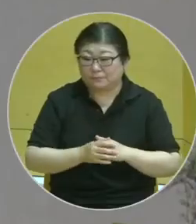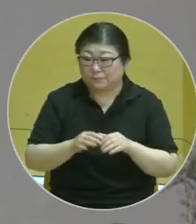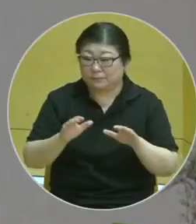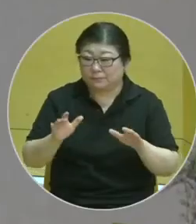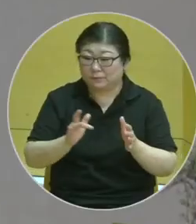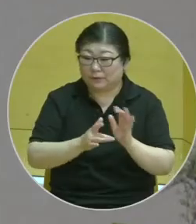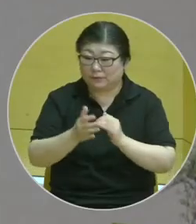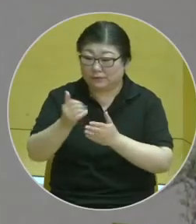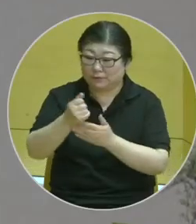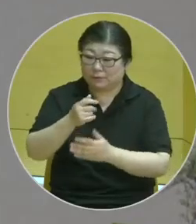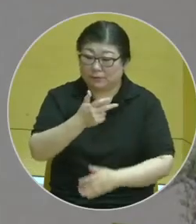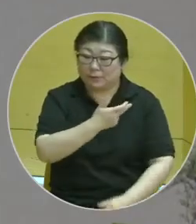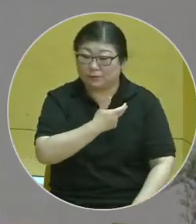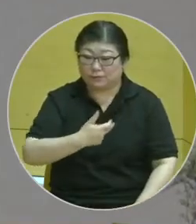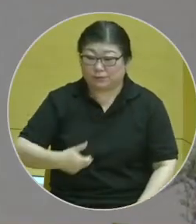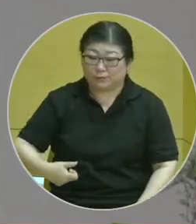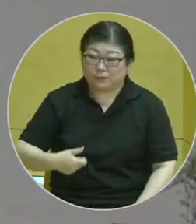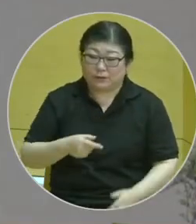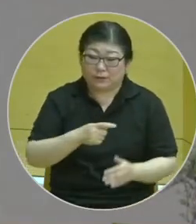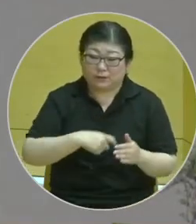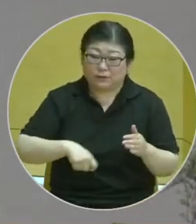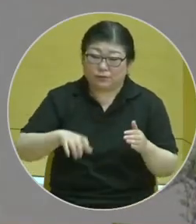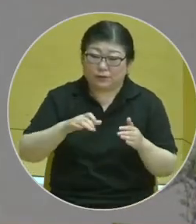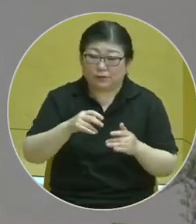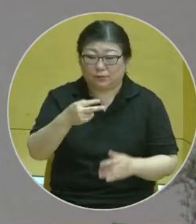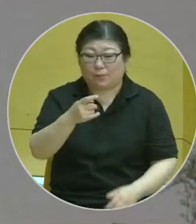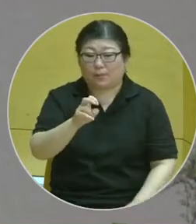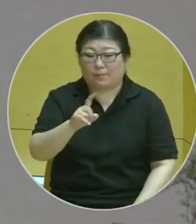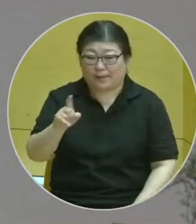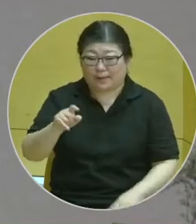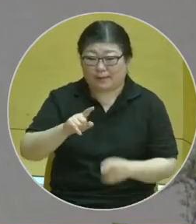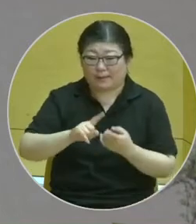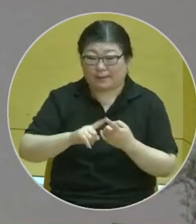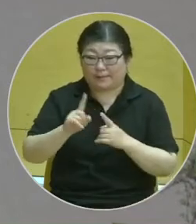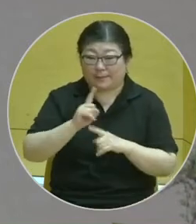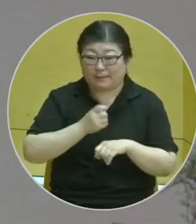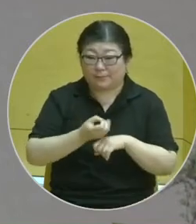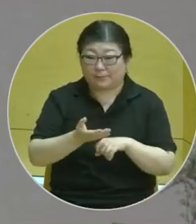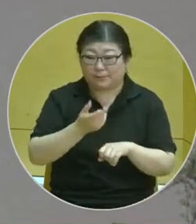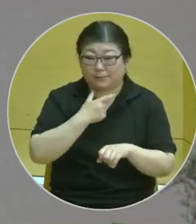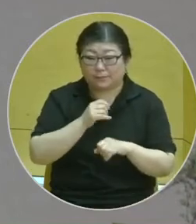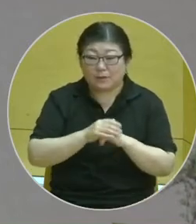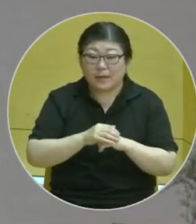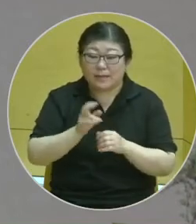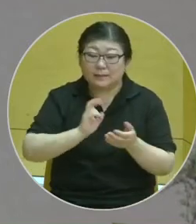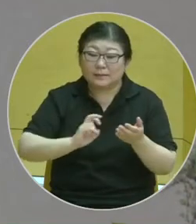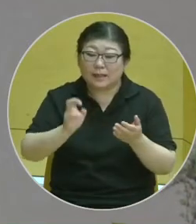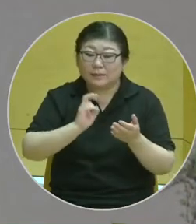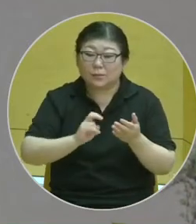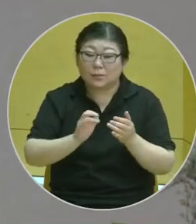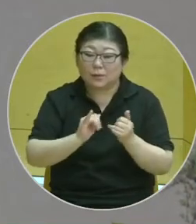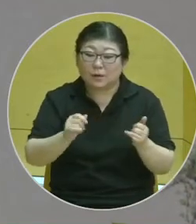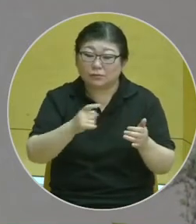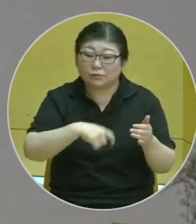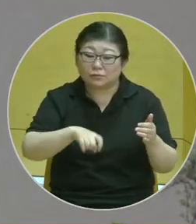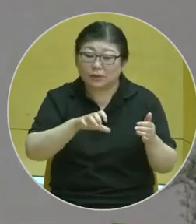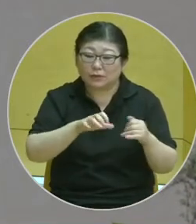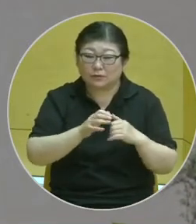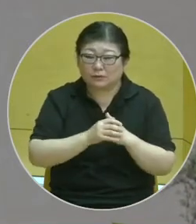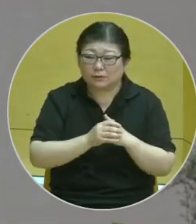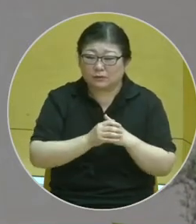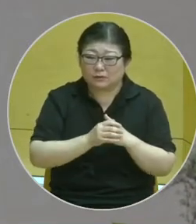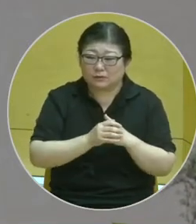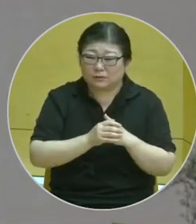오늘은 예수님의 12제자 중에 더마 에 대한 말씀을 좀 드리려고 합니다 도마는 찬성과 중에 어저께 나 오늘이나